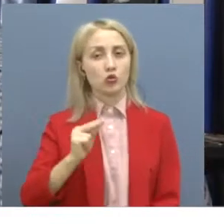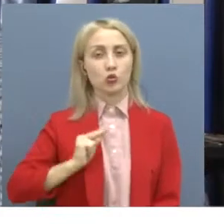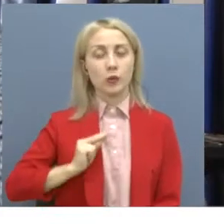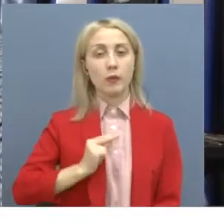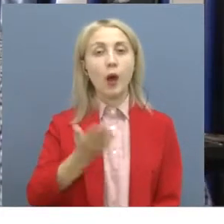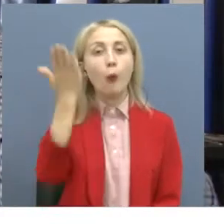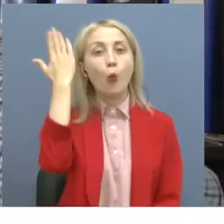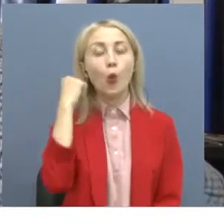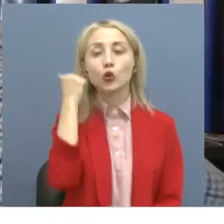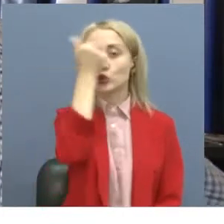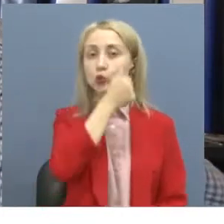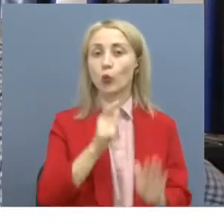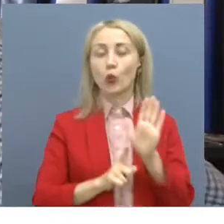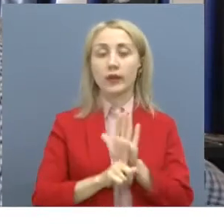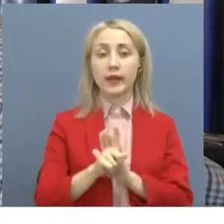қалалардың үлкен